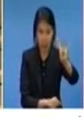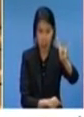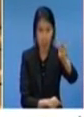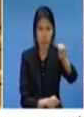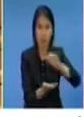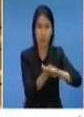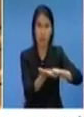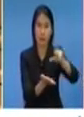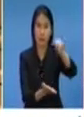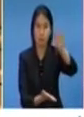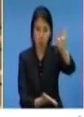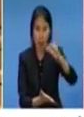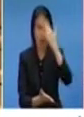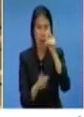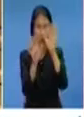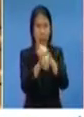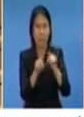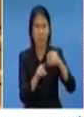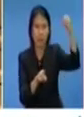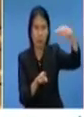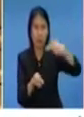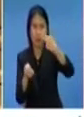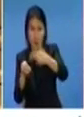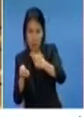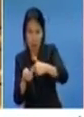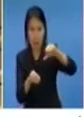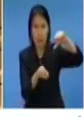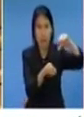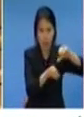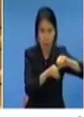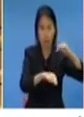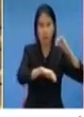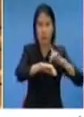ะใช้พลังงานหลักก็คือน้ำมันและแก๊สธรรมชาติ